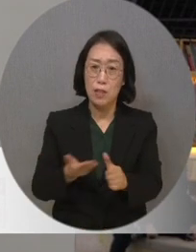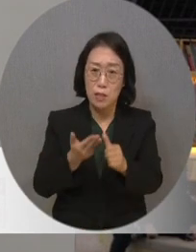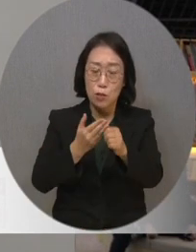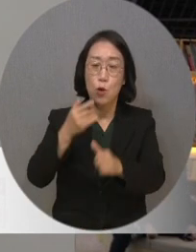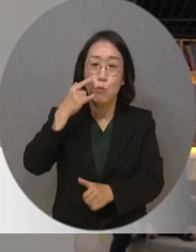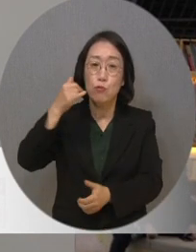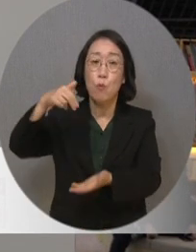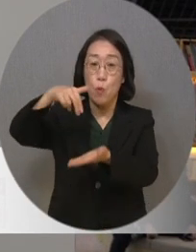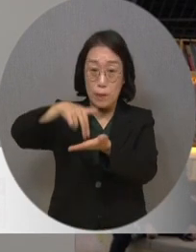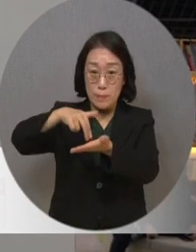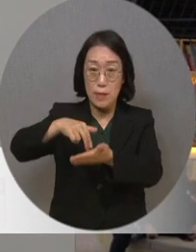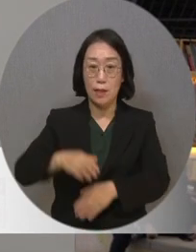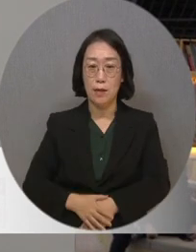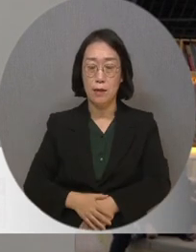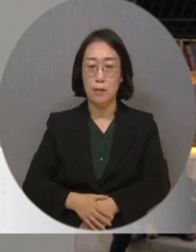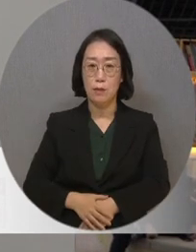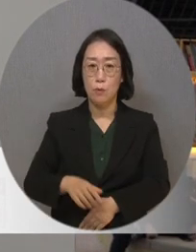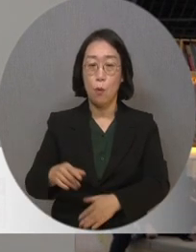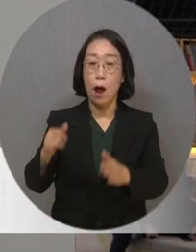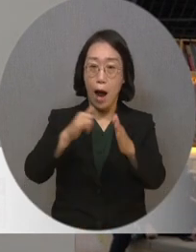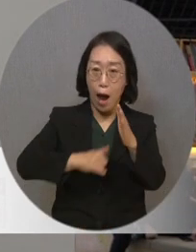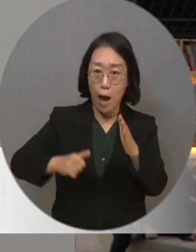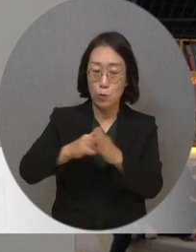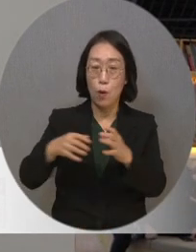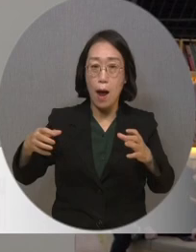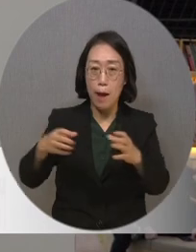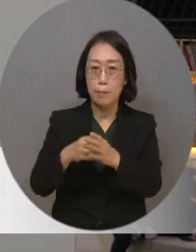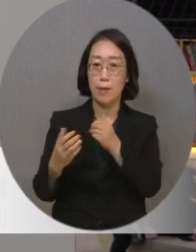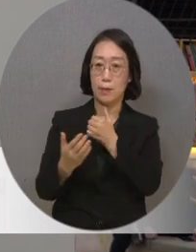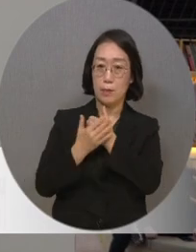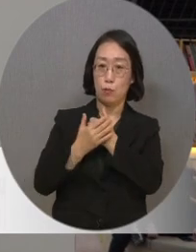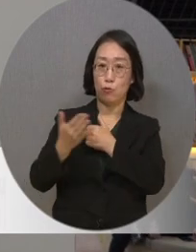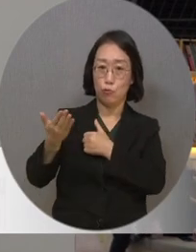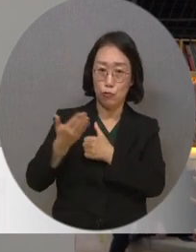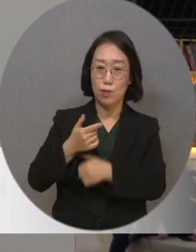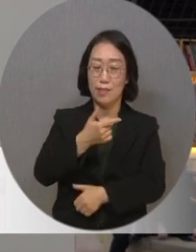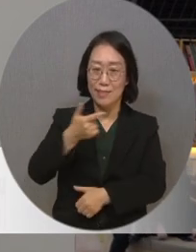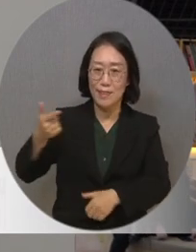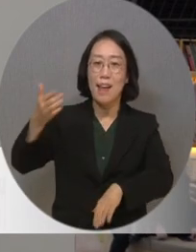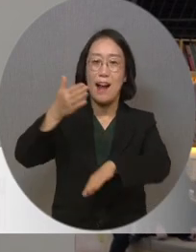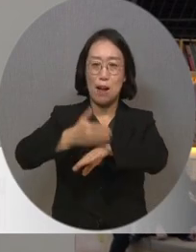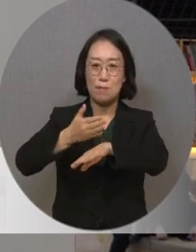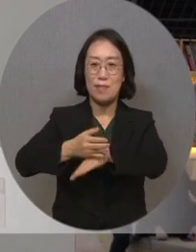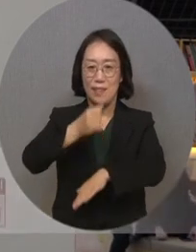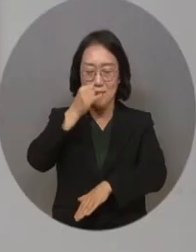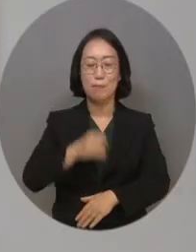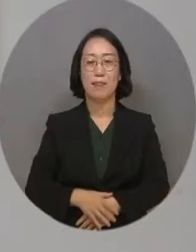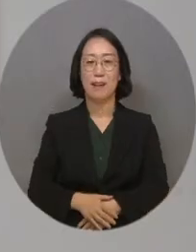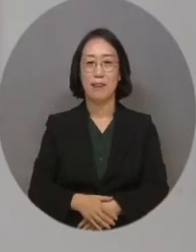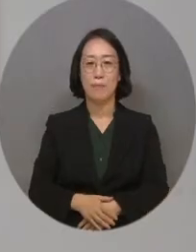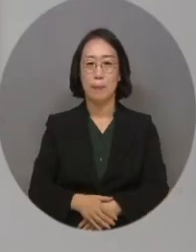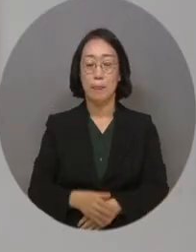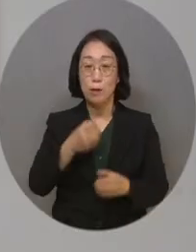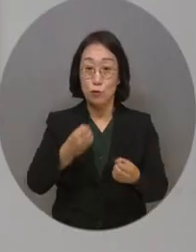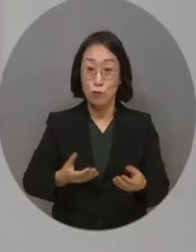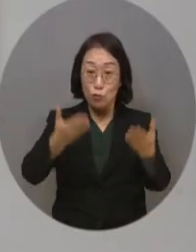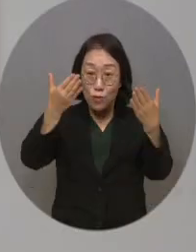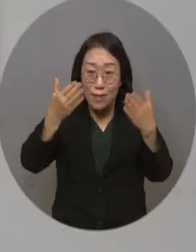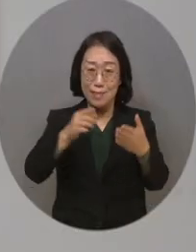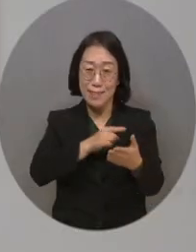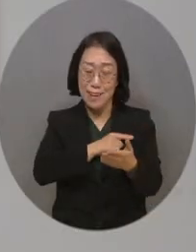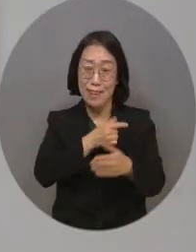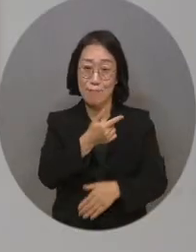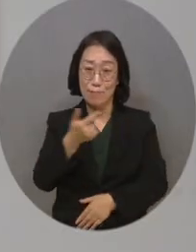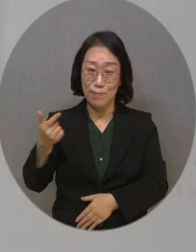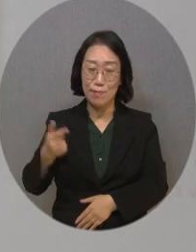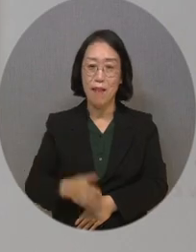부모로서 장애인 가족을 함께 지원해 주시는 것에 대해서 항상 감사하게 생각하고 있습니다. 축제의 꽃은 행복한